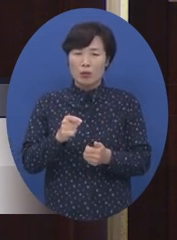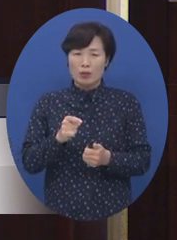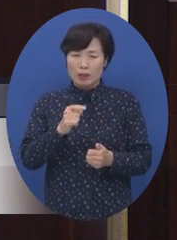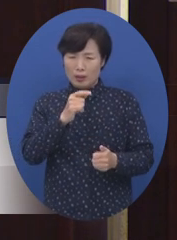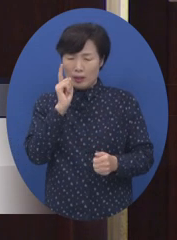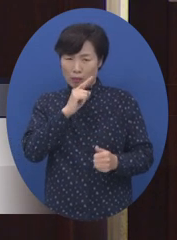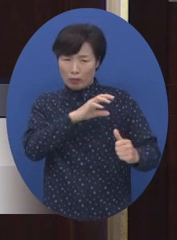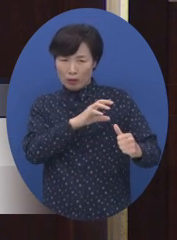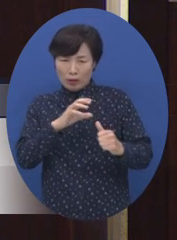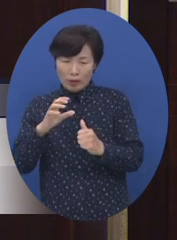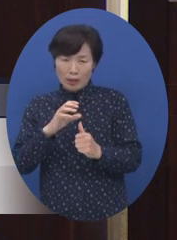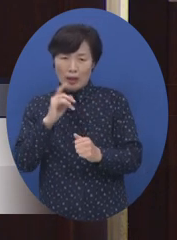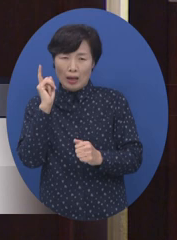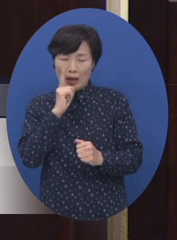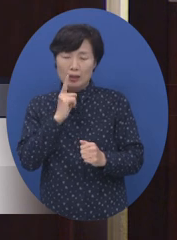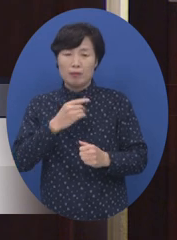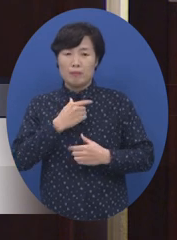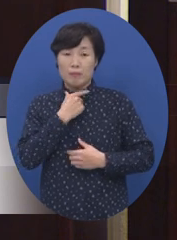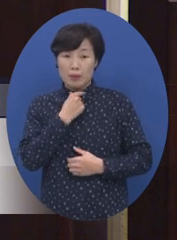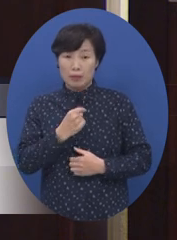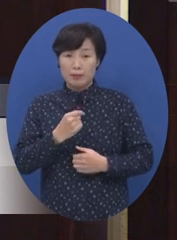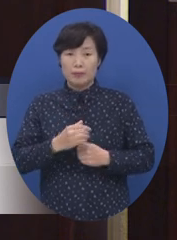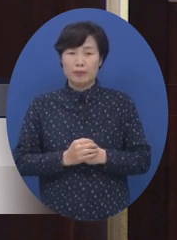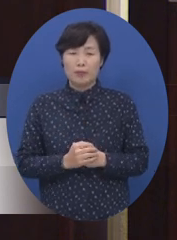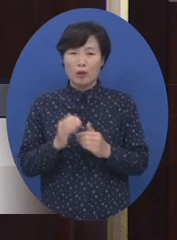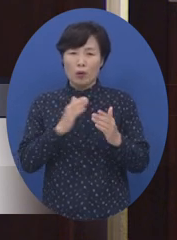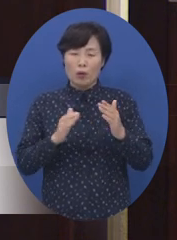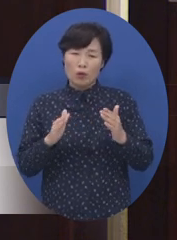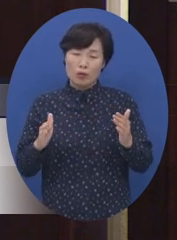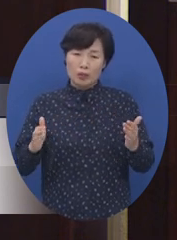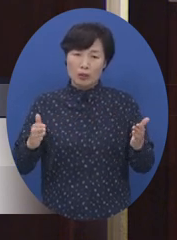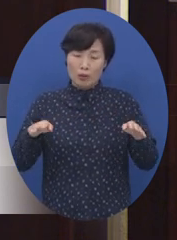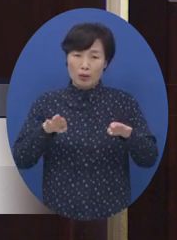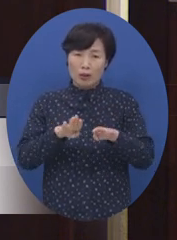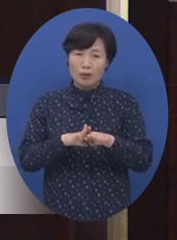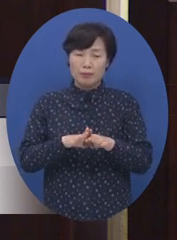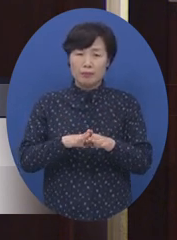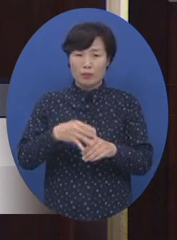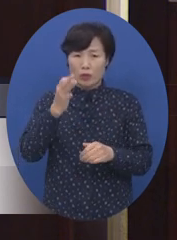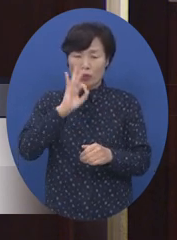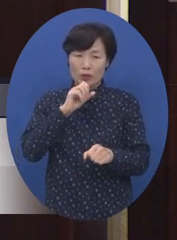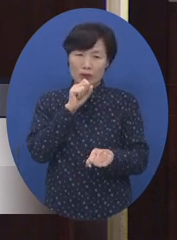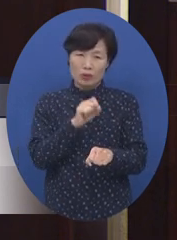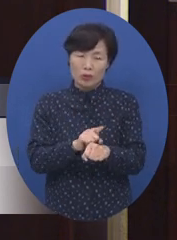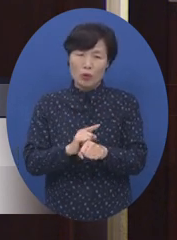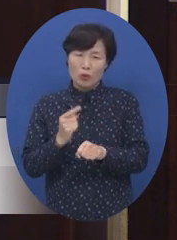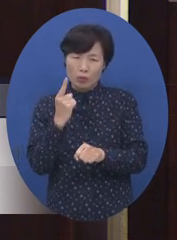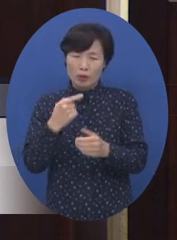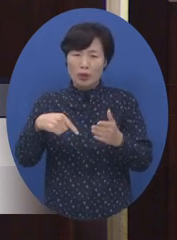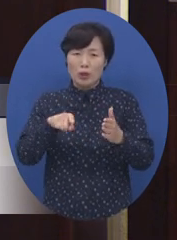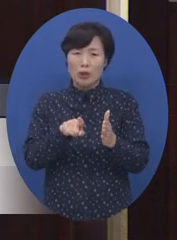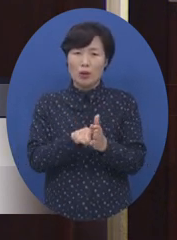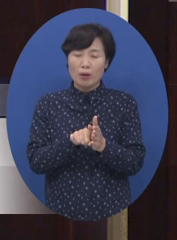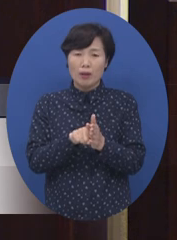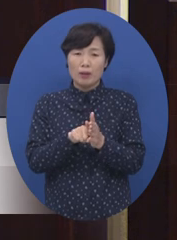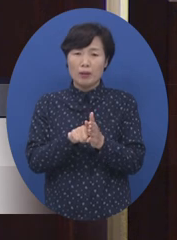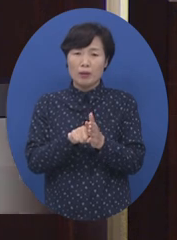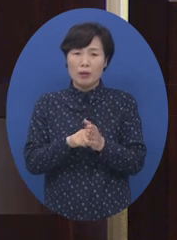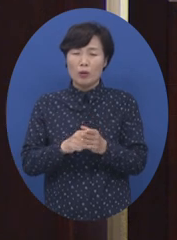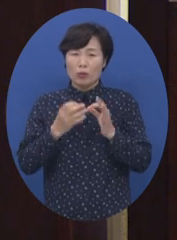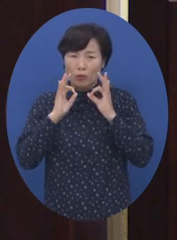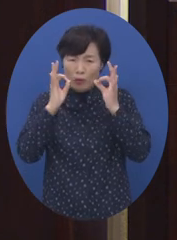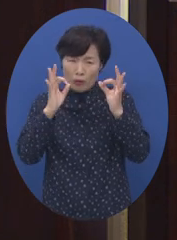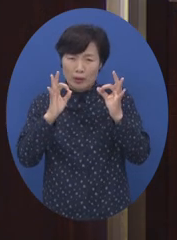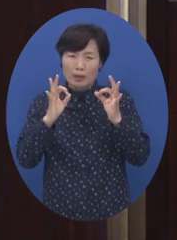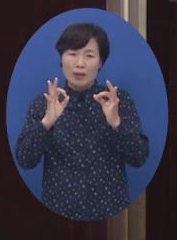않기를 바라며, 공공기관의 경영 합리화와 효율성을 높이기 위해 집행부가 자율적인 조치를 취할 것을 다시 한번